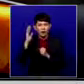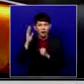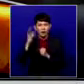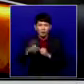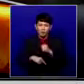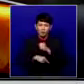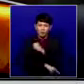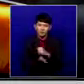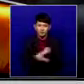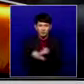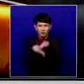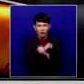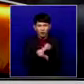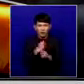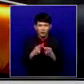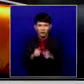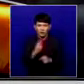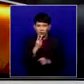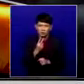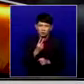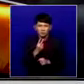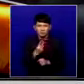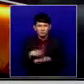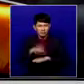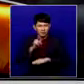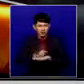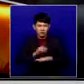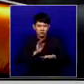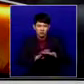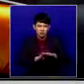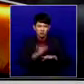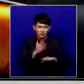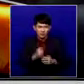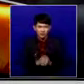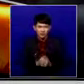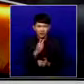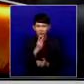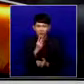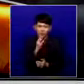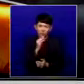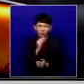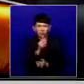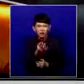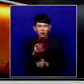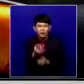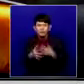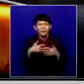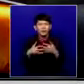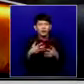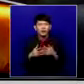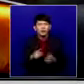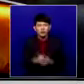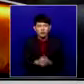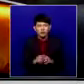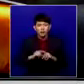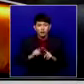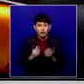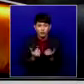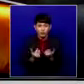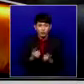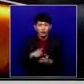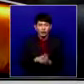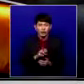รัปชันผมเห็นท่านประธานนี่ไม่ได้เตือนเลยการพูดลีลาออกอย่างไรนี่ไม่เป็นไรครับแต่สภานี้มันไม่ใช่ส